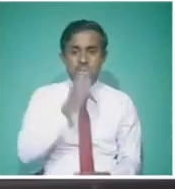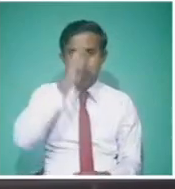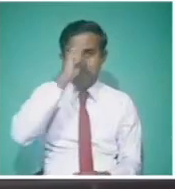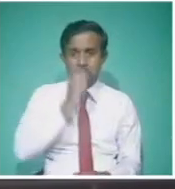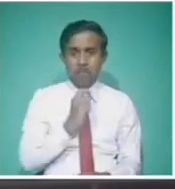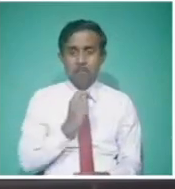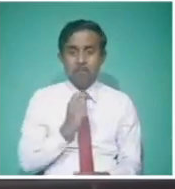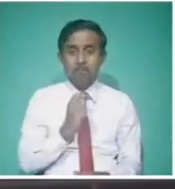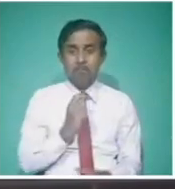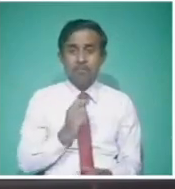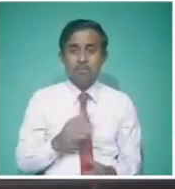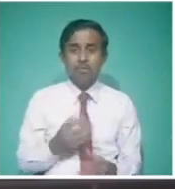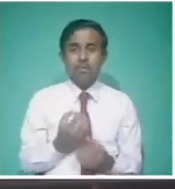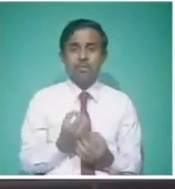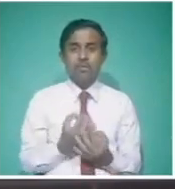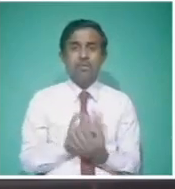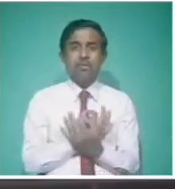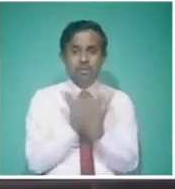මැතිතුමාගේ